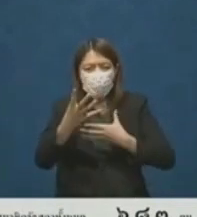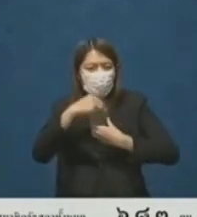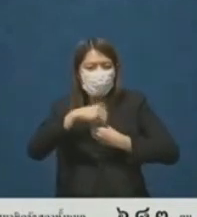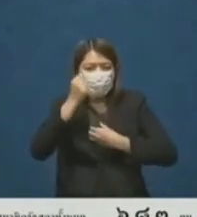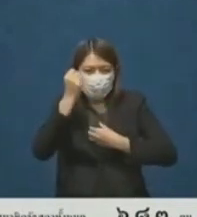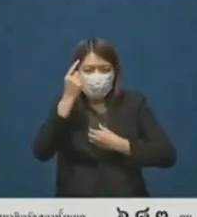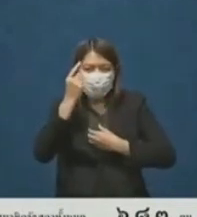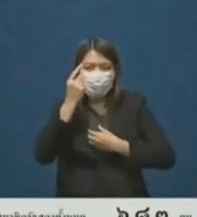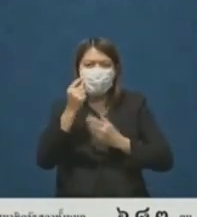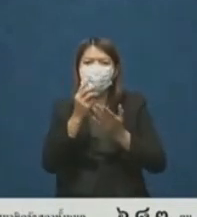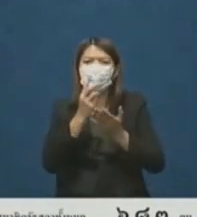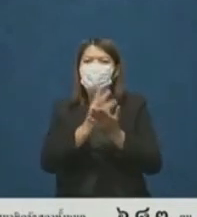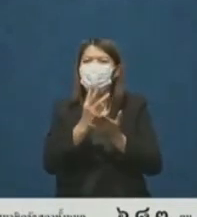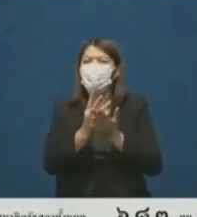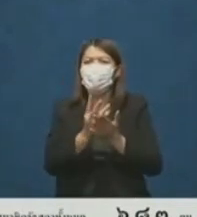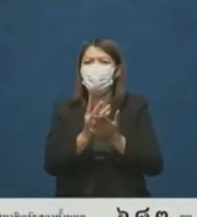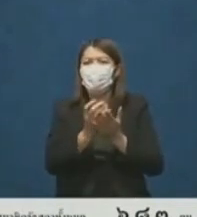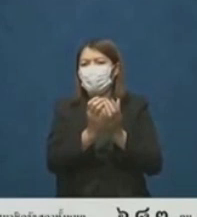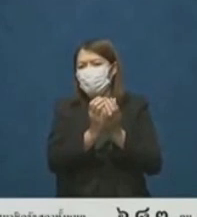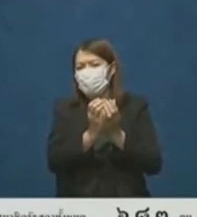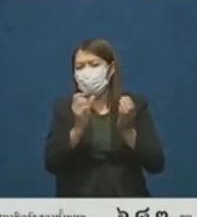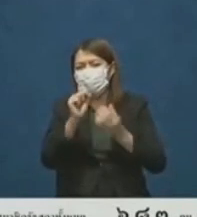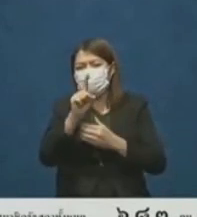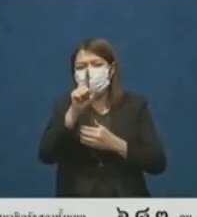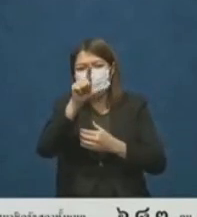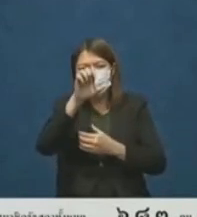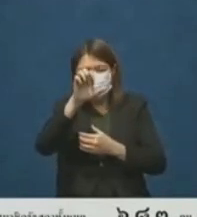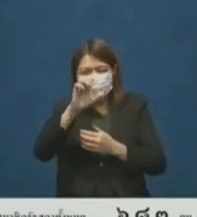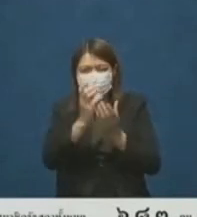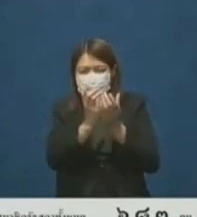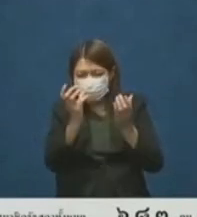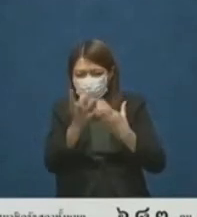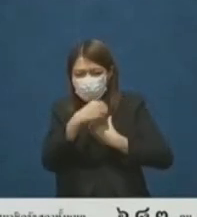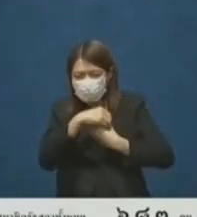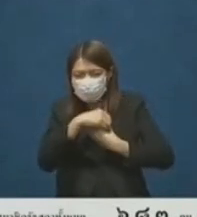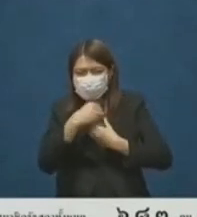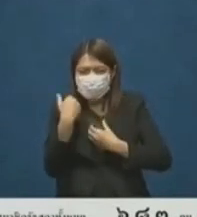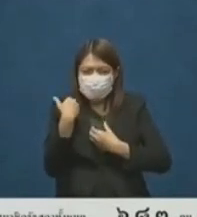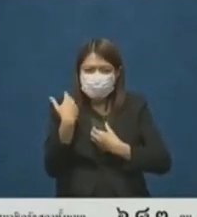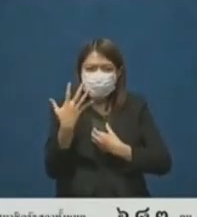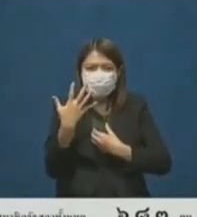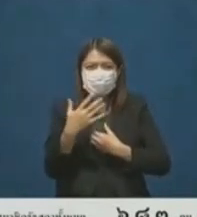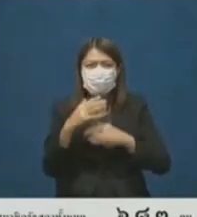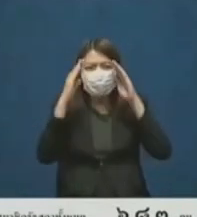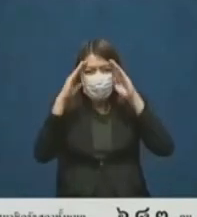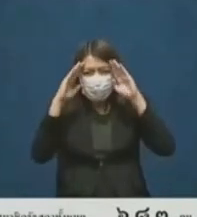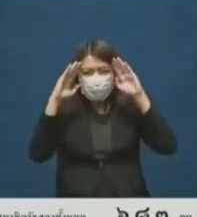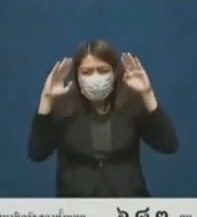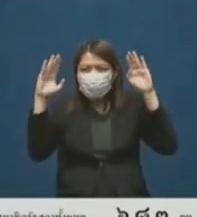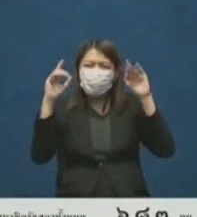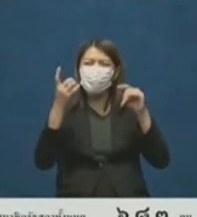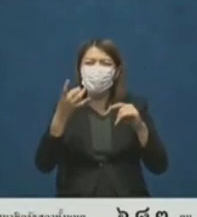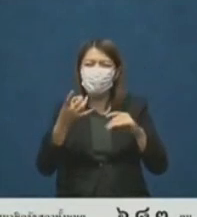นี้วิชาศีลธรรมไม่รู้หายไปไหนไปซ่อนอยู่ในหลักสูตรเล็ก